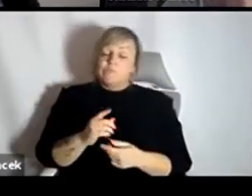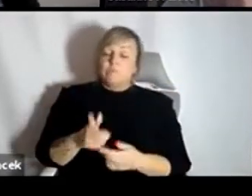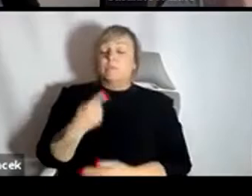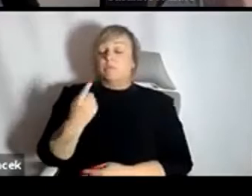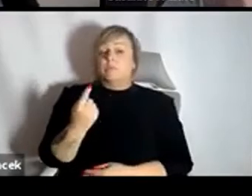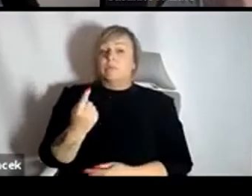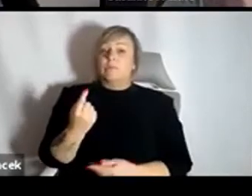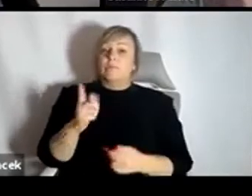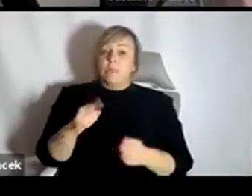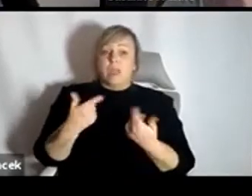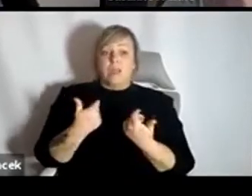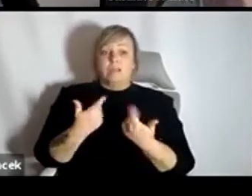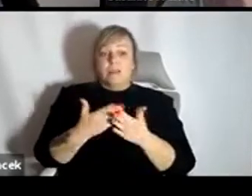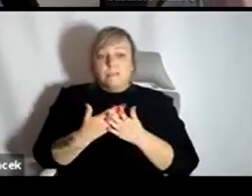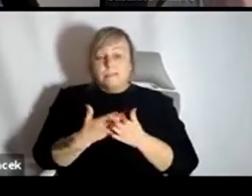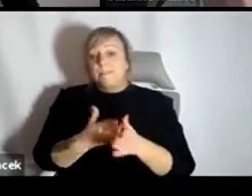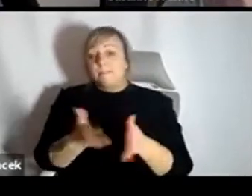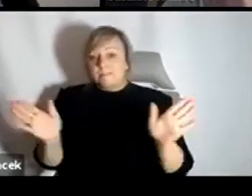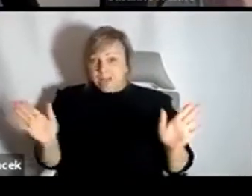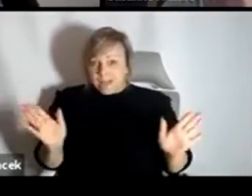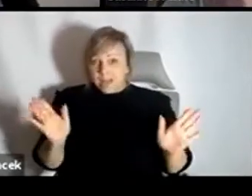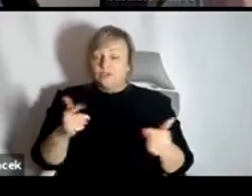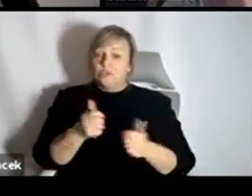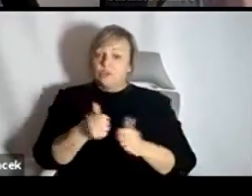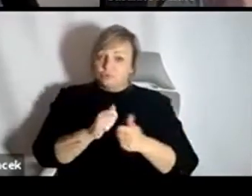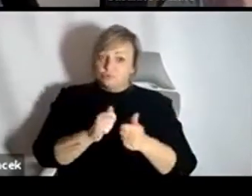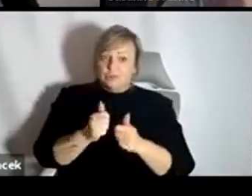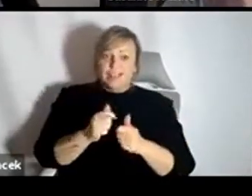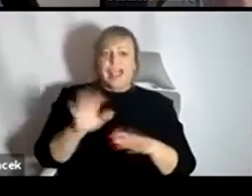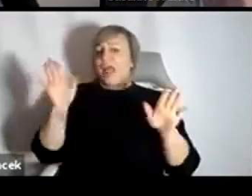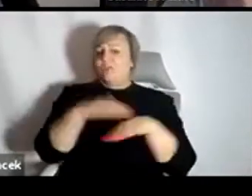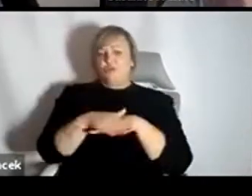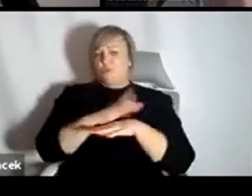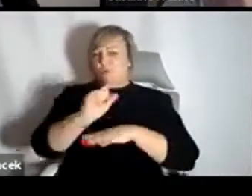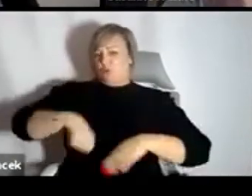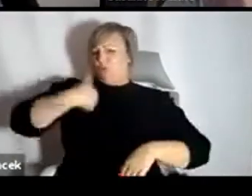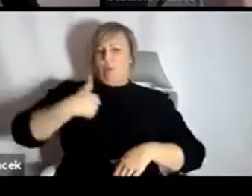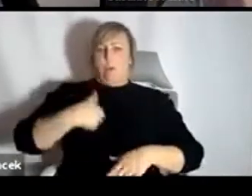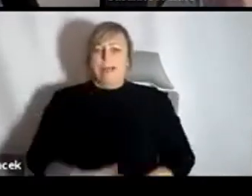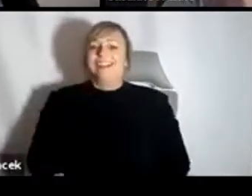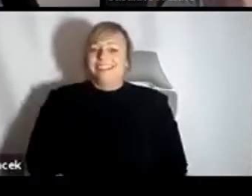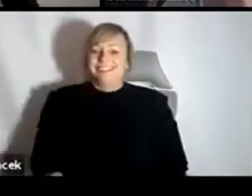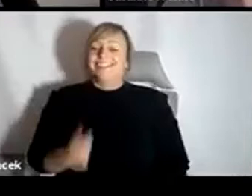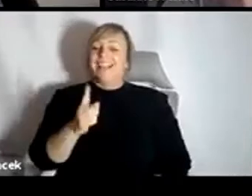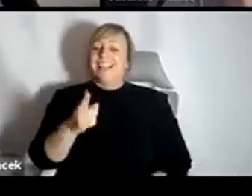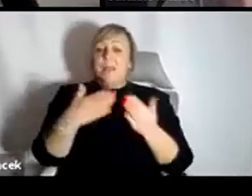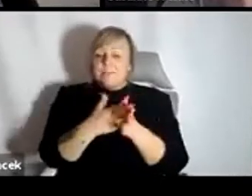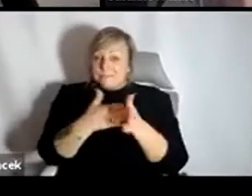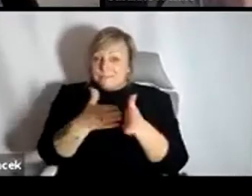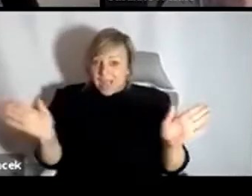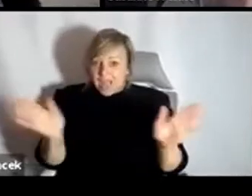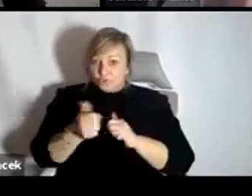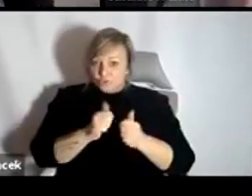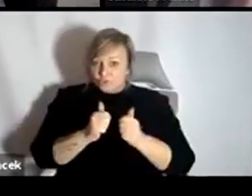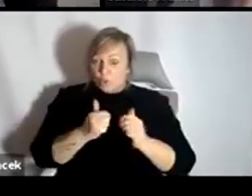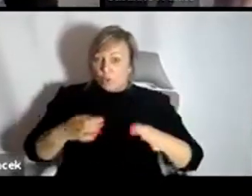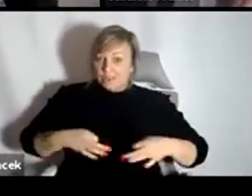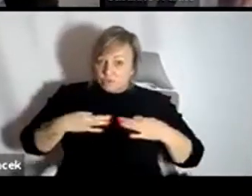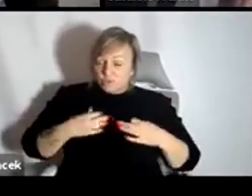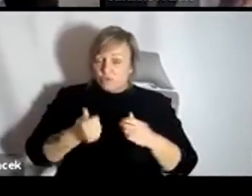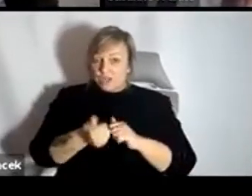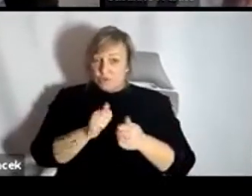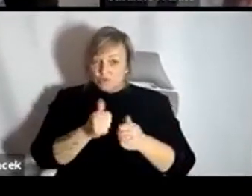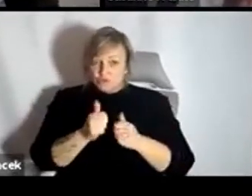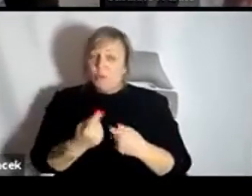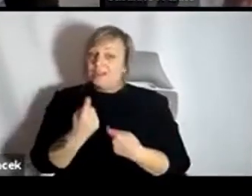auch wieder nach Start. Ich fange noch mal von vorne an den Satz. Im Breiten- und Gesundheitssport ist allerdings auch wieder stark, dank stark